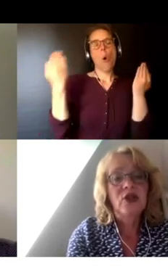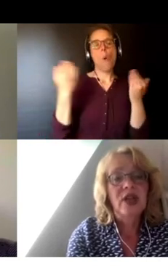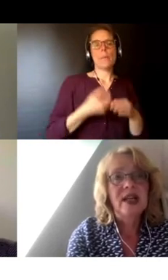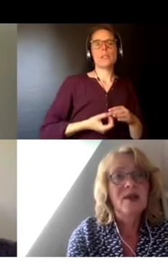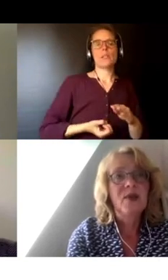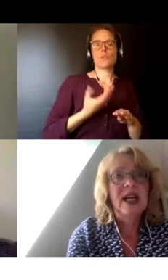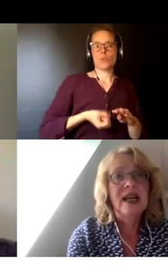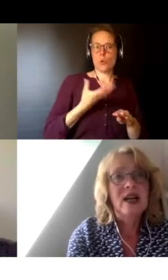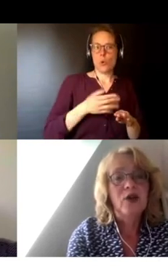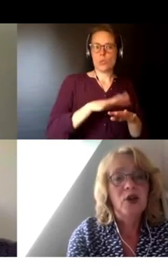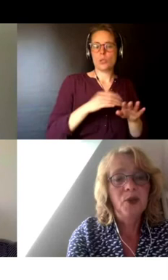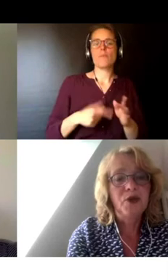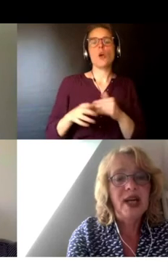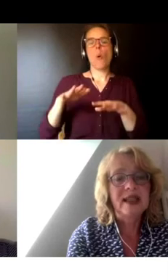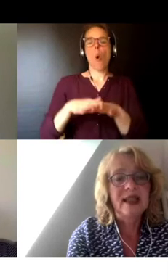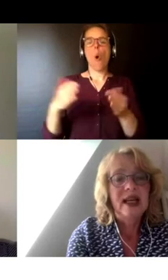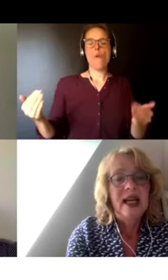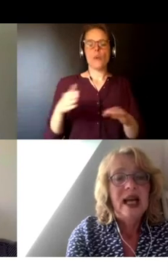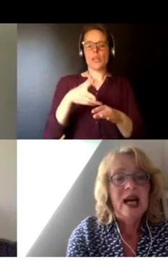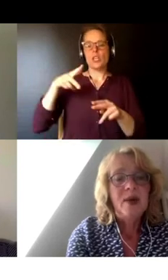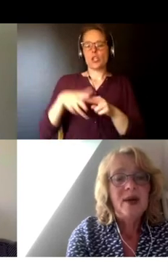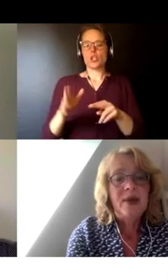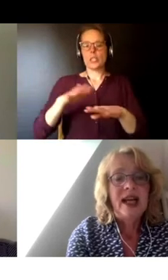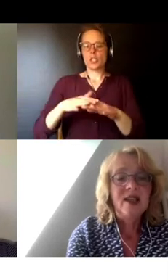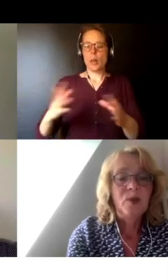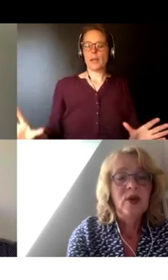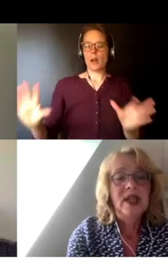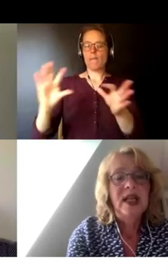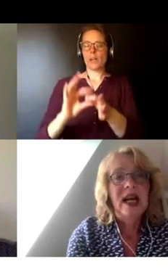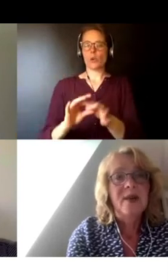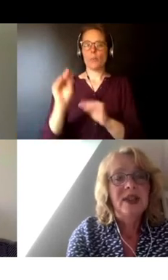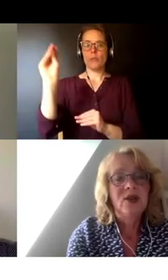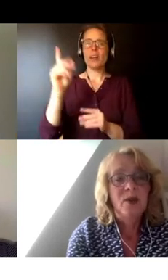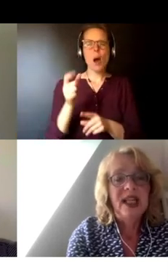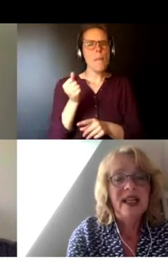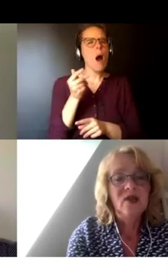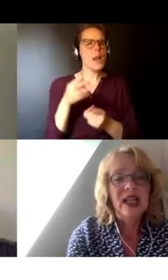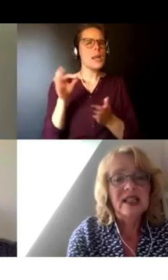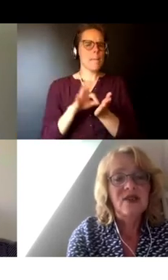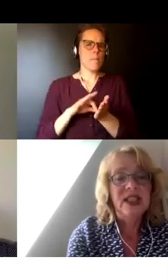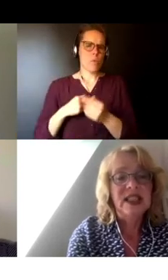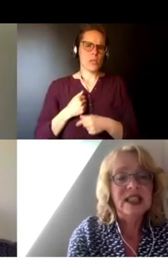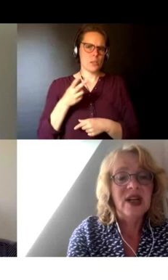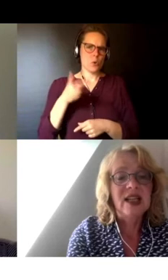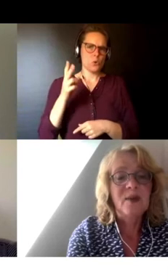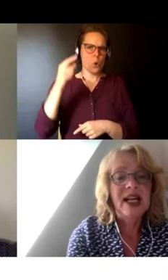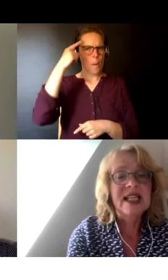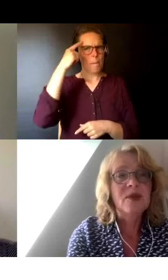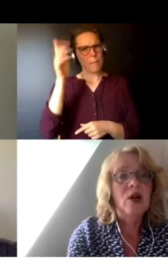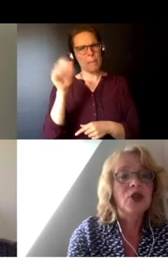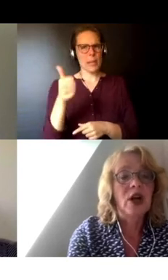offene Schnittstellen miteinander verknüpft werden. Aber bei anderen Punkten habe ich noch Bedenken und da ist es wichtig, dass wir